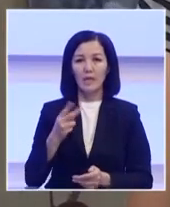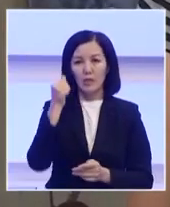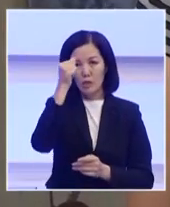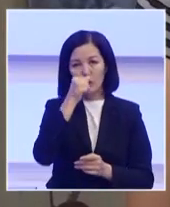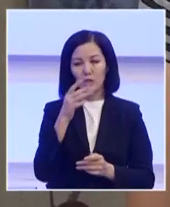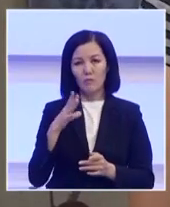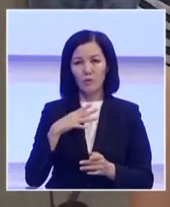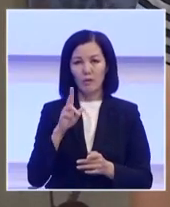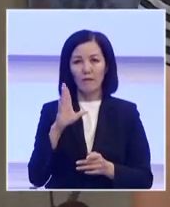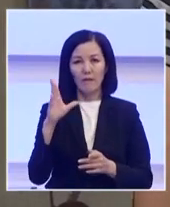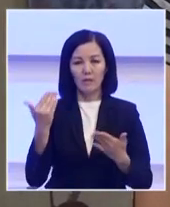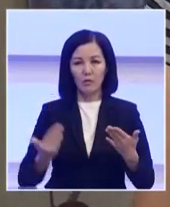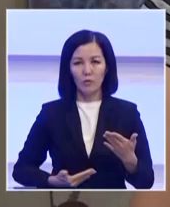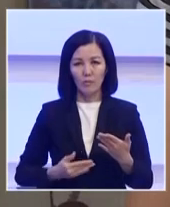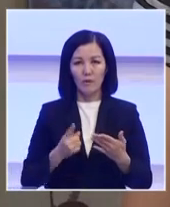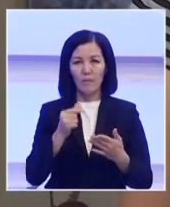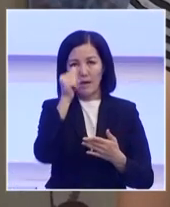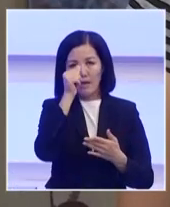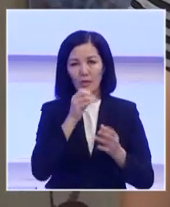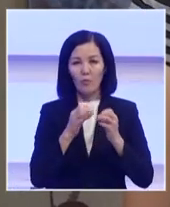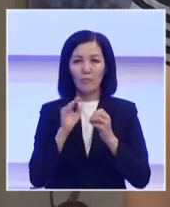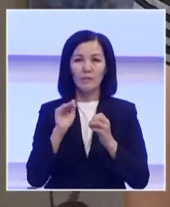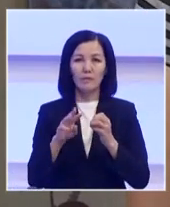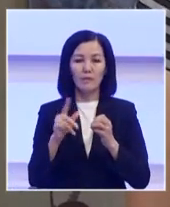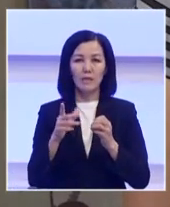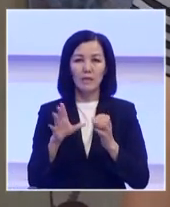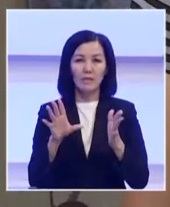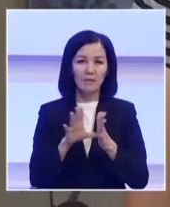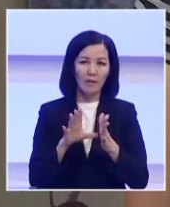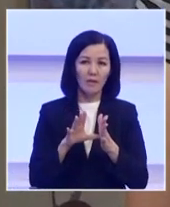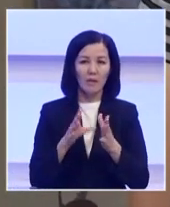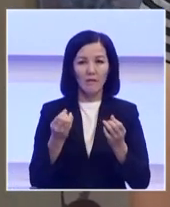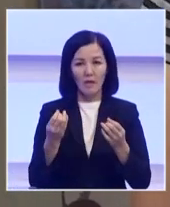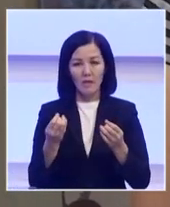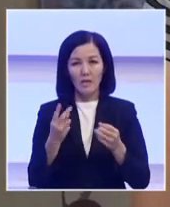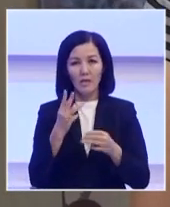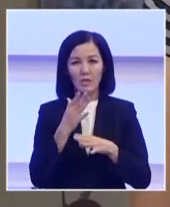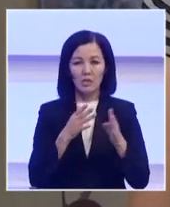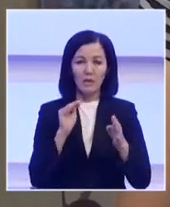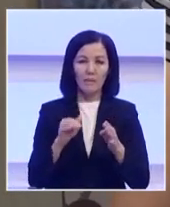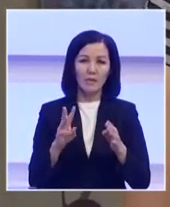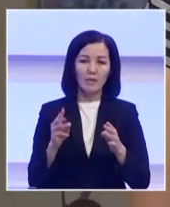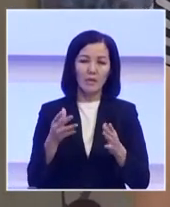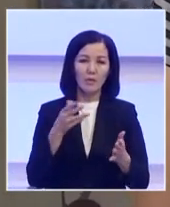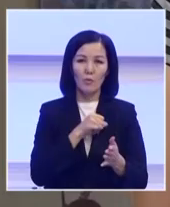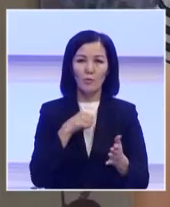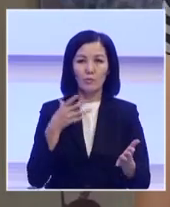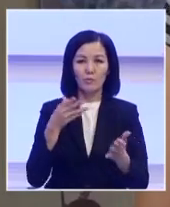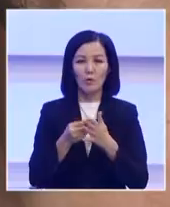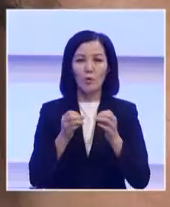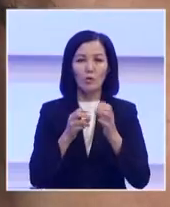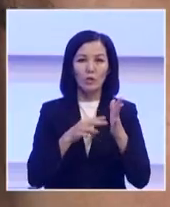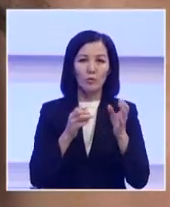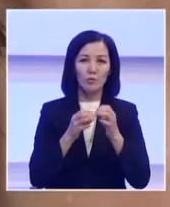квартира тұрып жатқаныма, айына 15 мың теңге төлейміз. Светінен бөлек, светі бір 2,5 сондай шығады. 17-18 мыңға